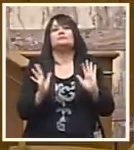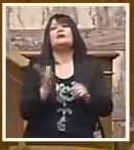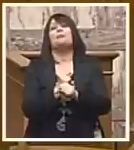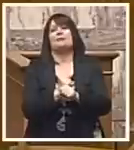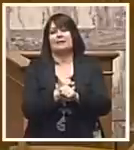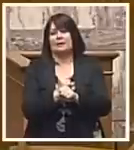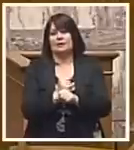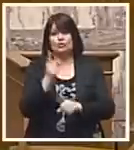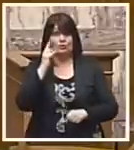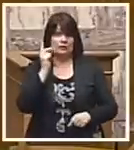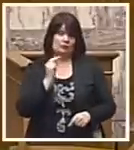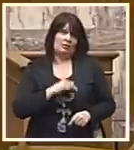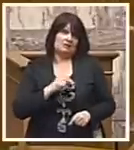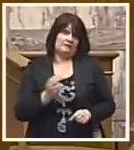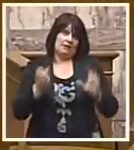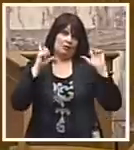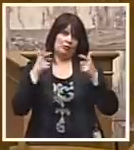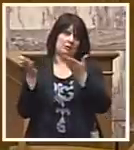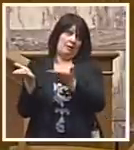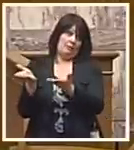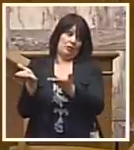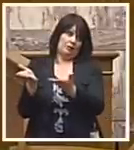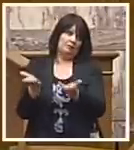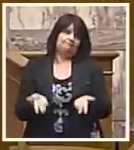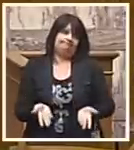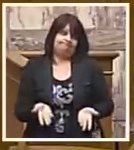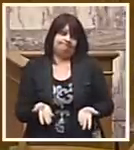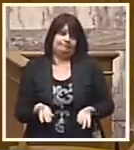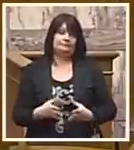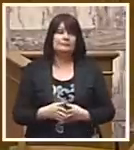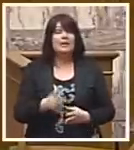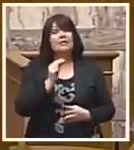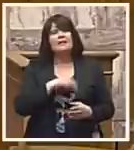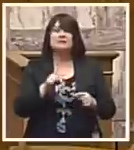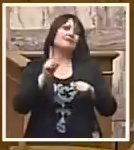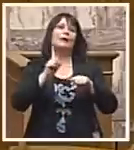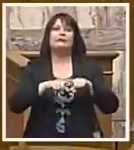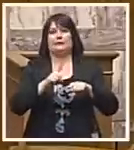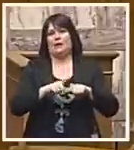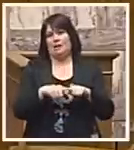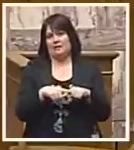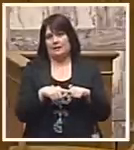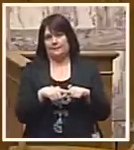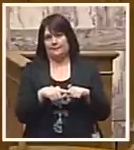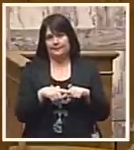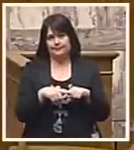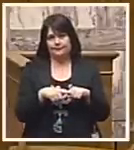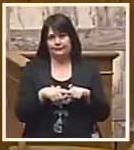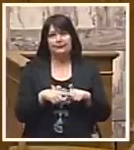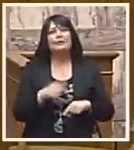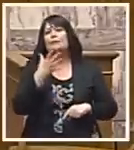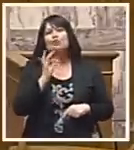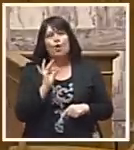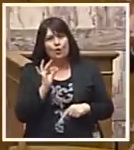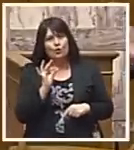συμφέρει. Δεν θεωρώ πολιτικά, δικό σας θέμα, πόσο μάλλον δεν συμφέρει και την Ελλάδα την ίδια. Γιατί σας